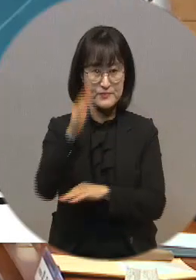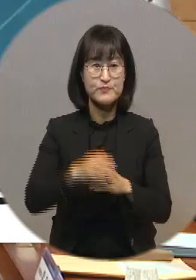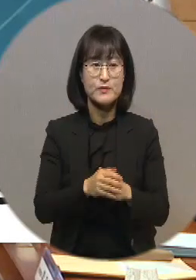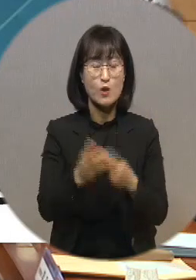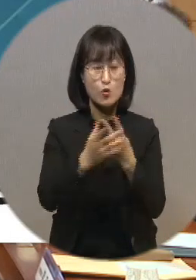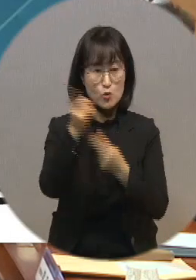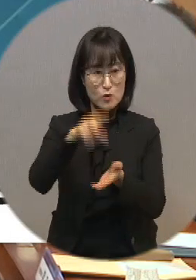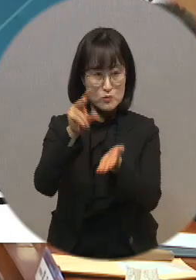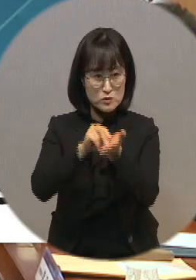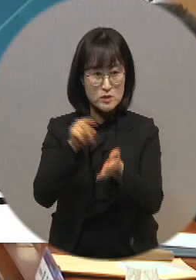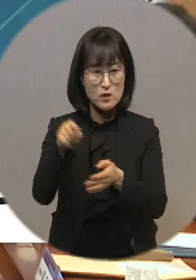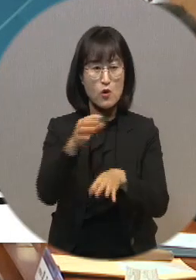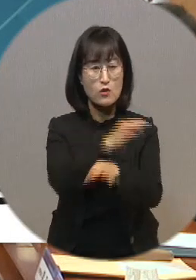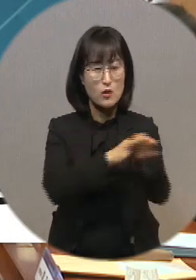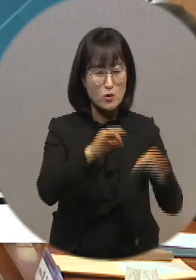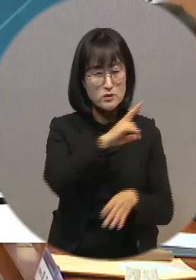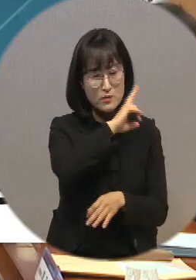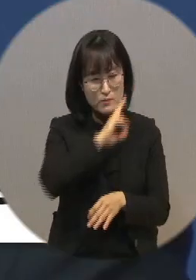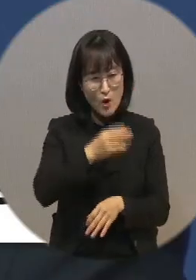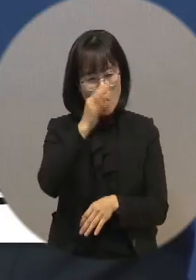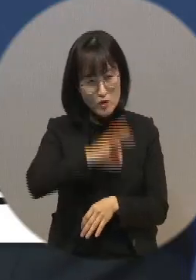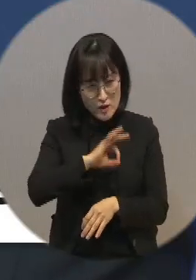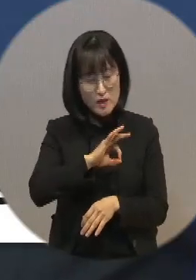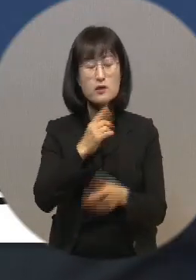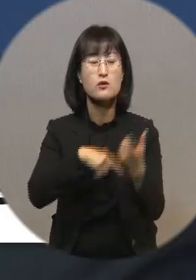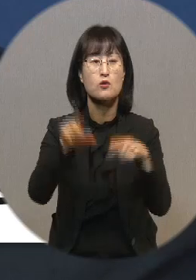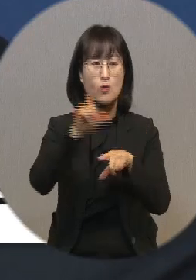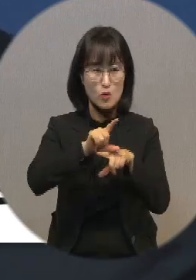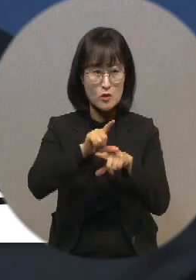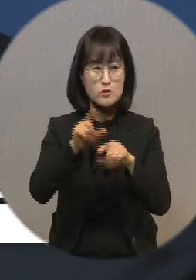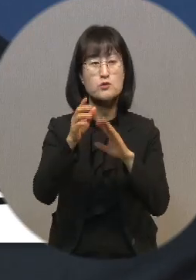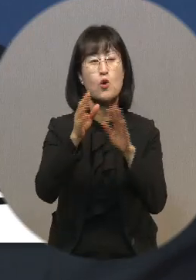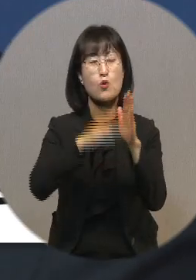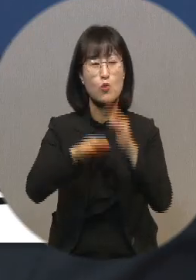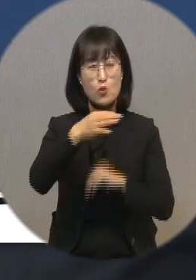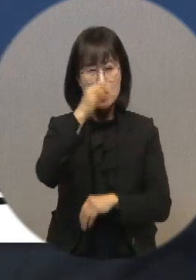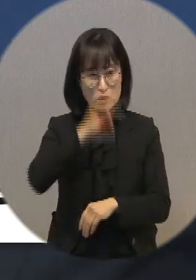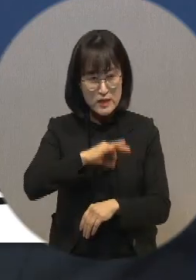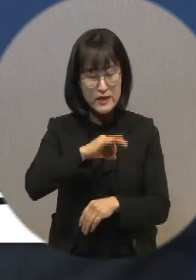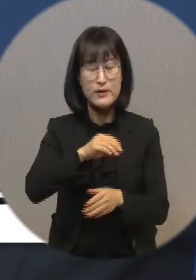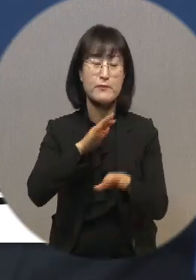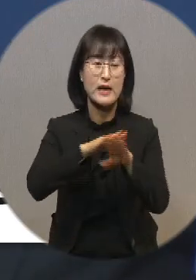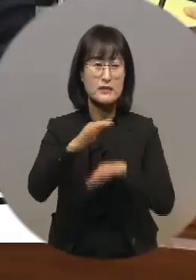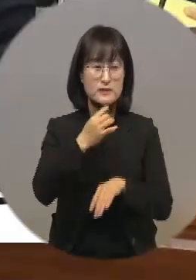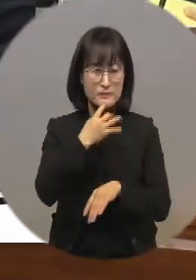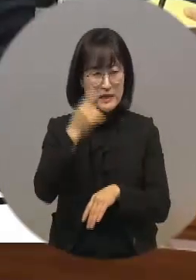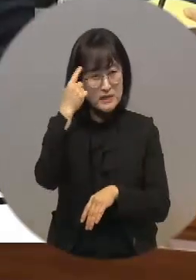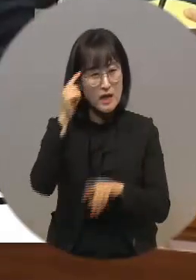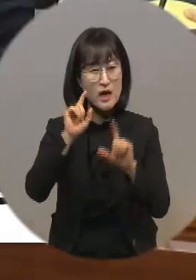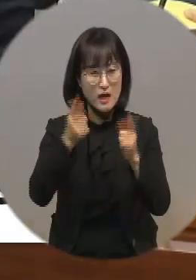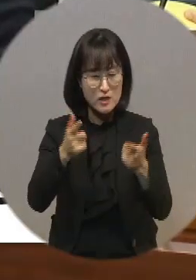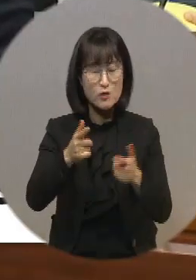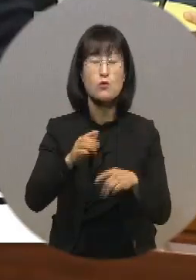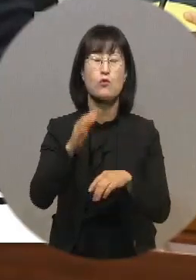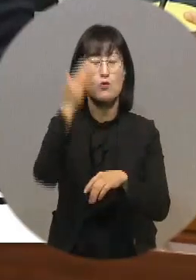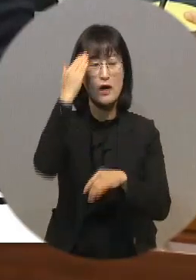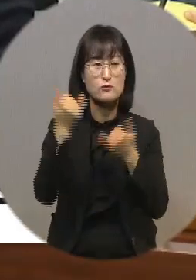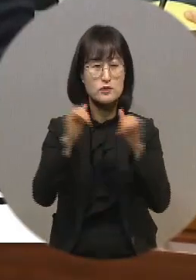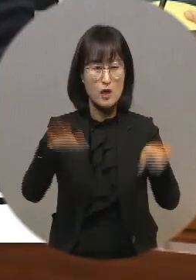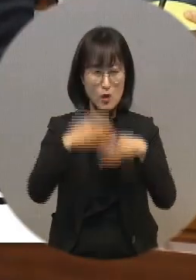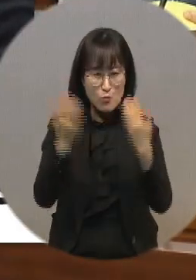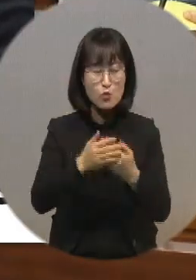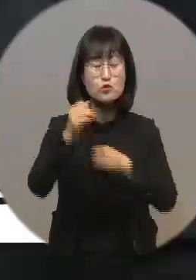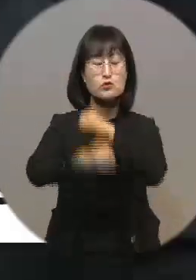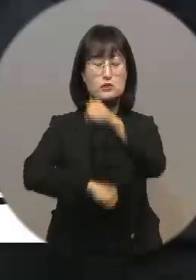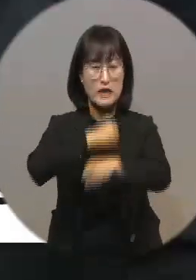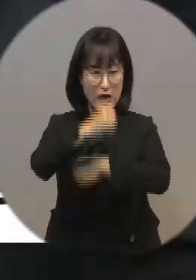통일 문제를 경제적 편익을 비롯한 공리주의적 관점에서 접근할 것이 아니라 한반도 모든 구성원이 자유와 풍요를